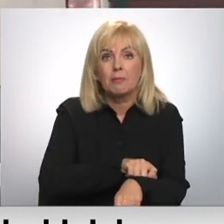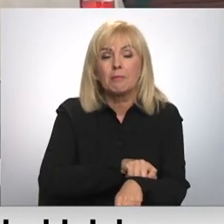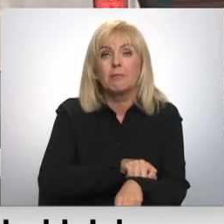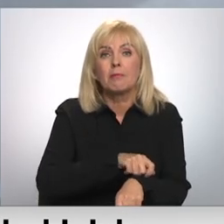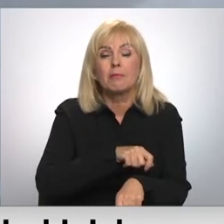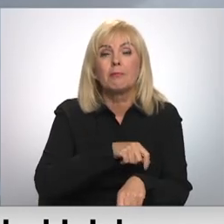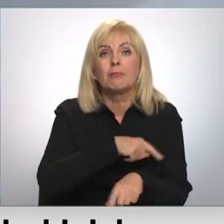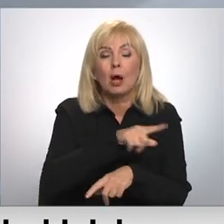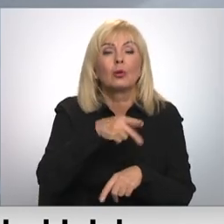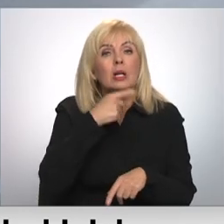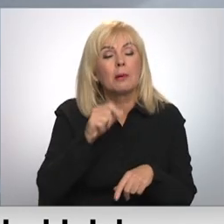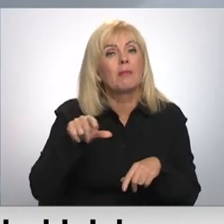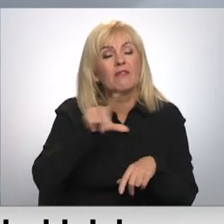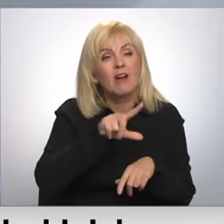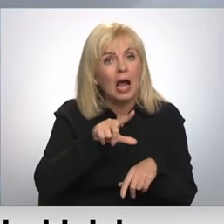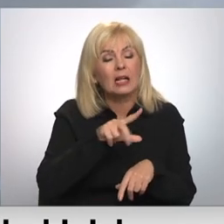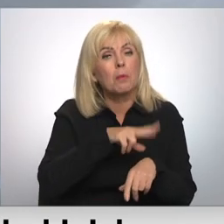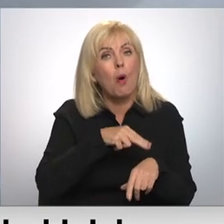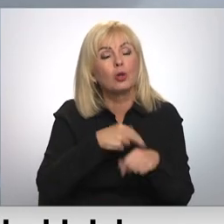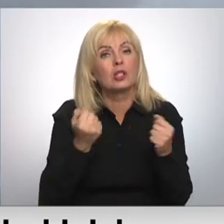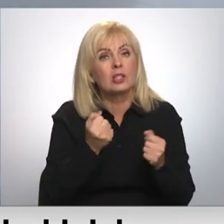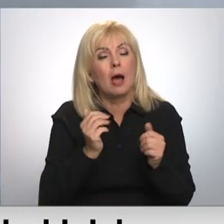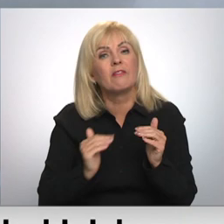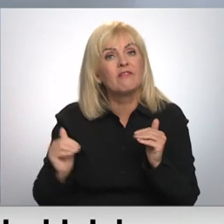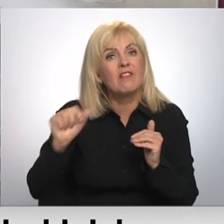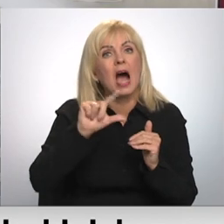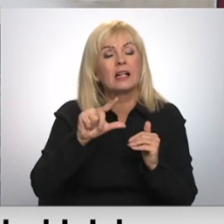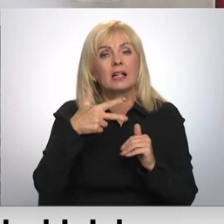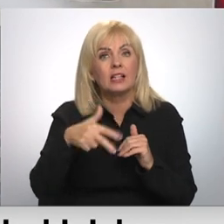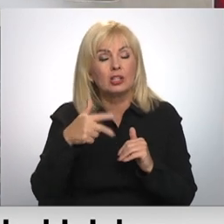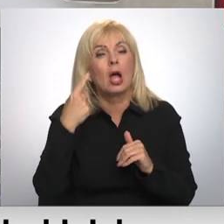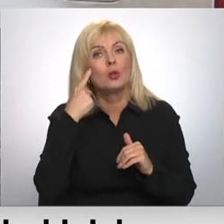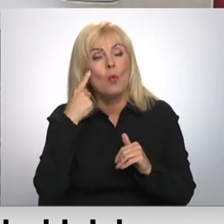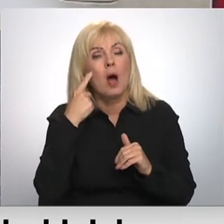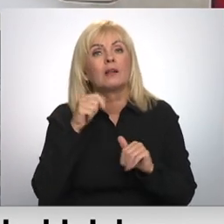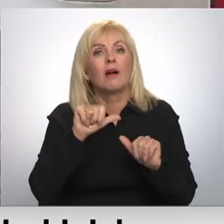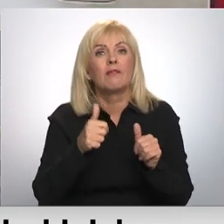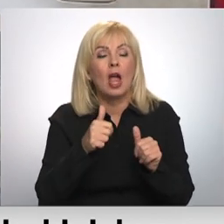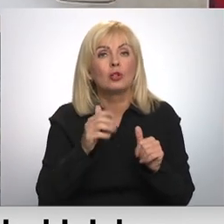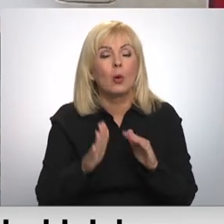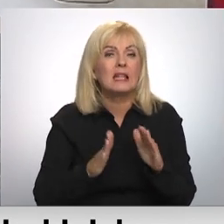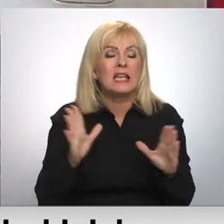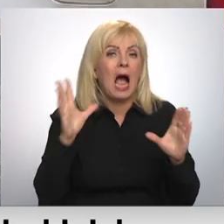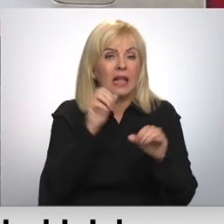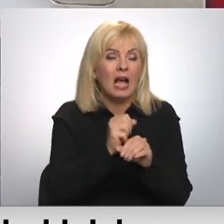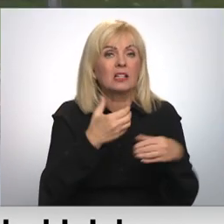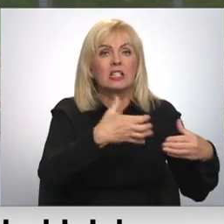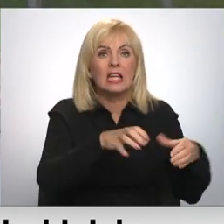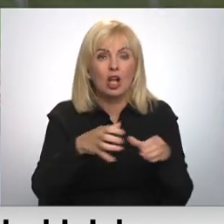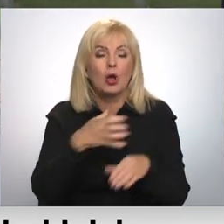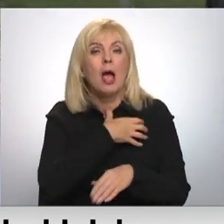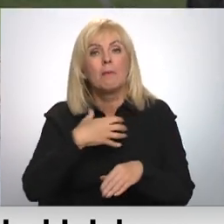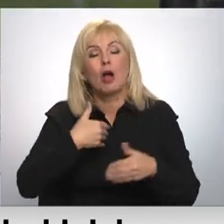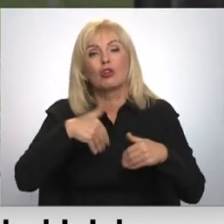lielāku darbinieku skaitu, nedaudz virs 30. Tāpat sākotnē bijusi doma veidot 3 diennakts iecirkņus, taču pašvaldība lēmusi citādi